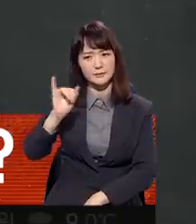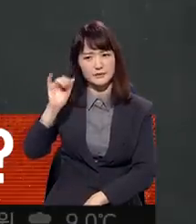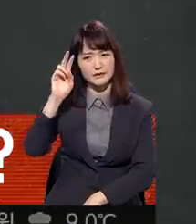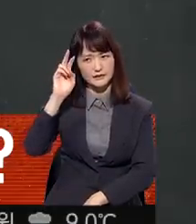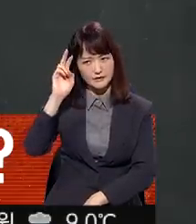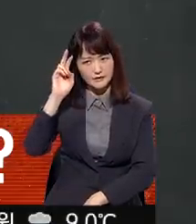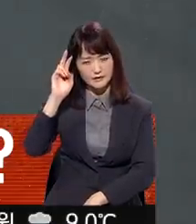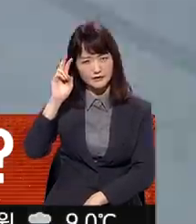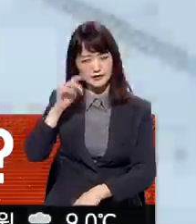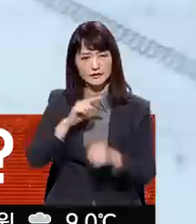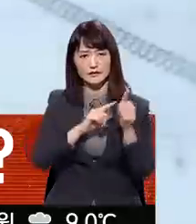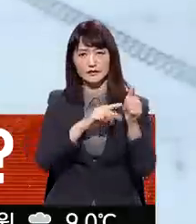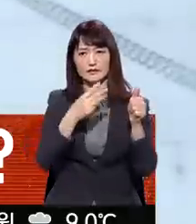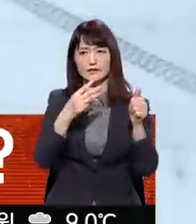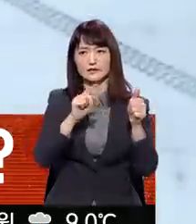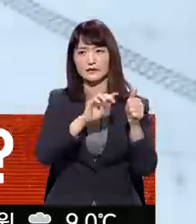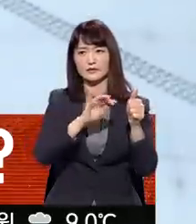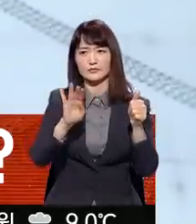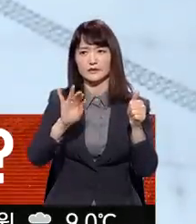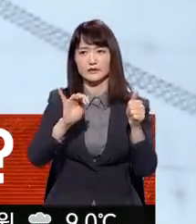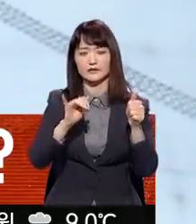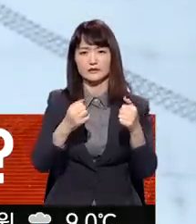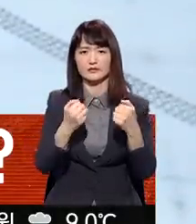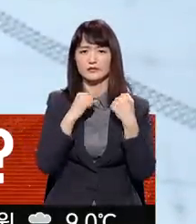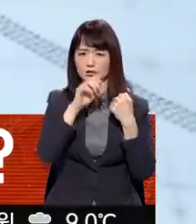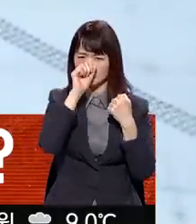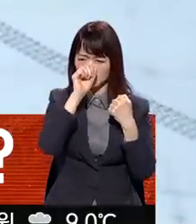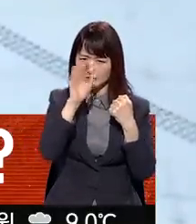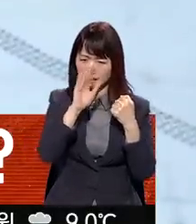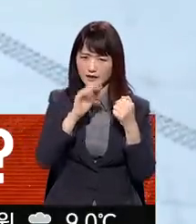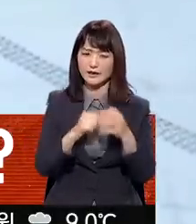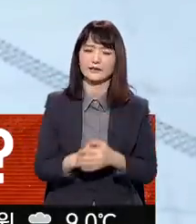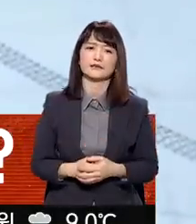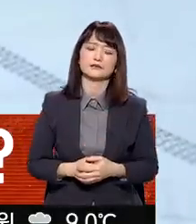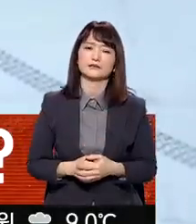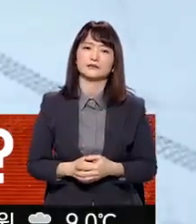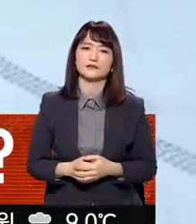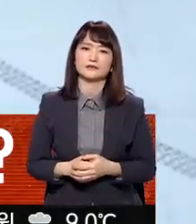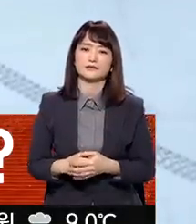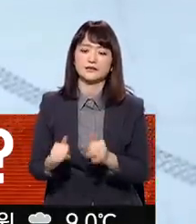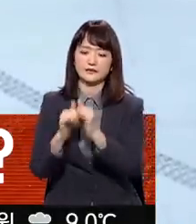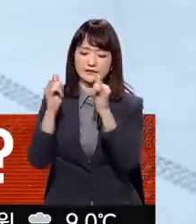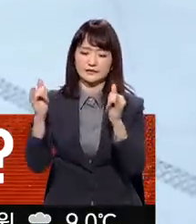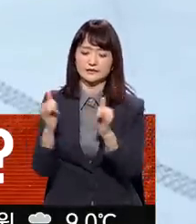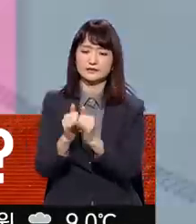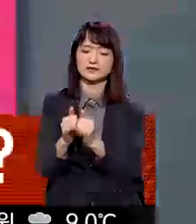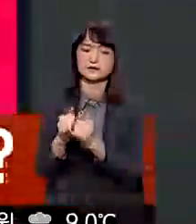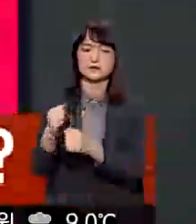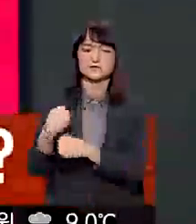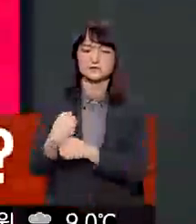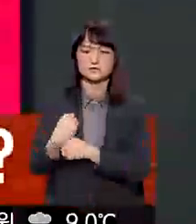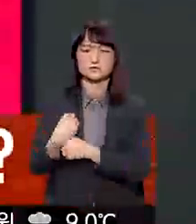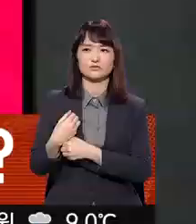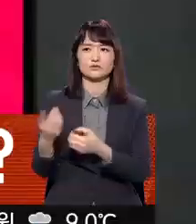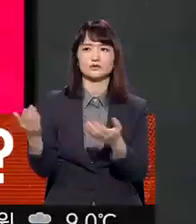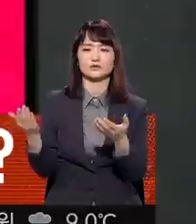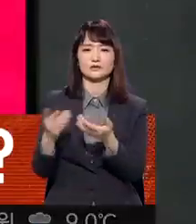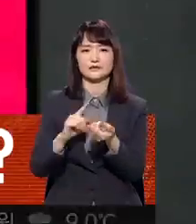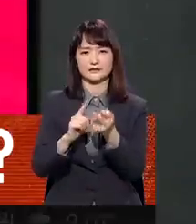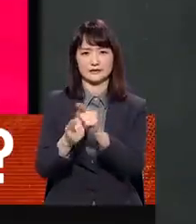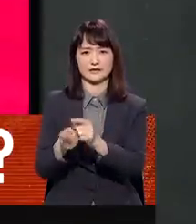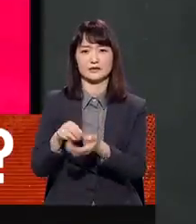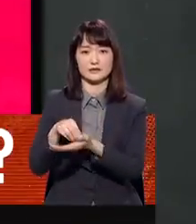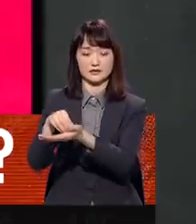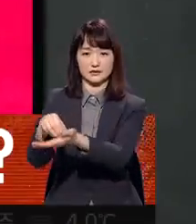당시에 건강상의 이유로 사회복무요원으로 입대를 했는데 이 브로커 구 씨의 휴대전화를 포렌식하는 과정에서 이 라비 씨가 병역 관련